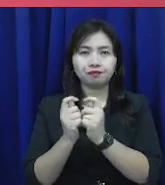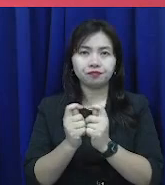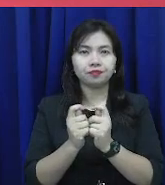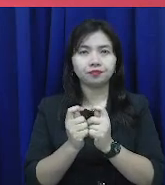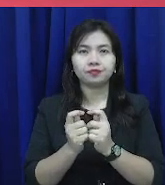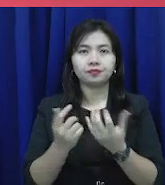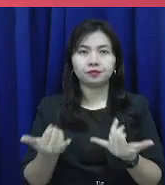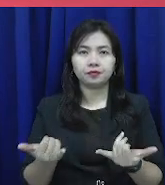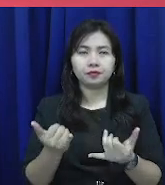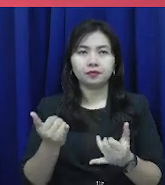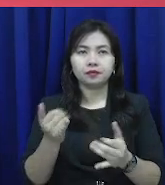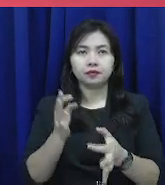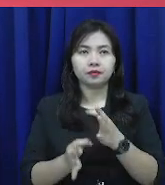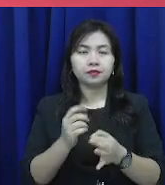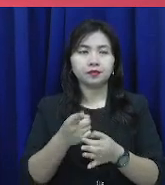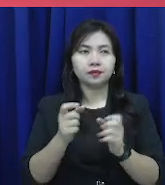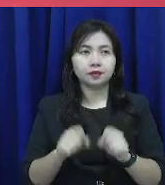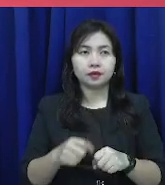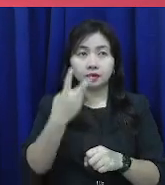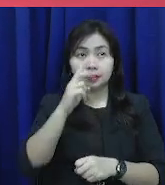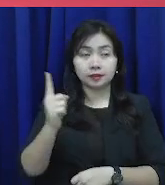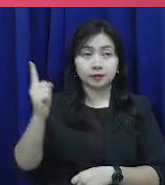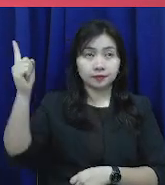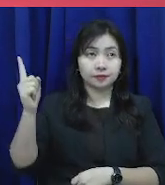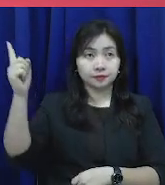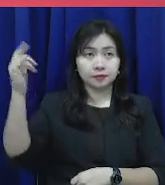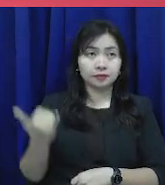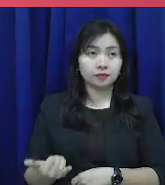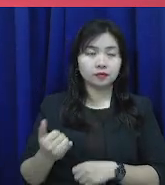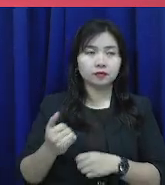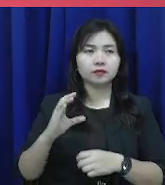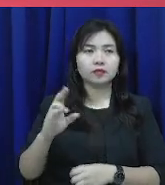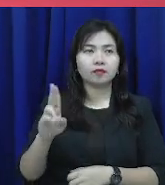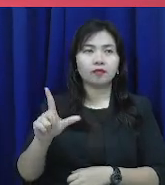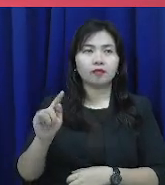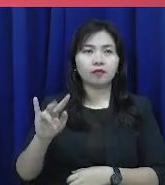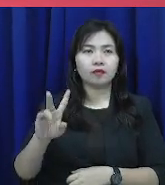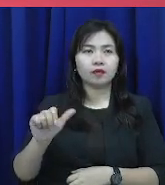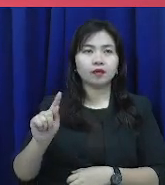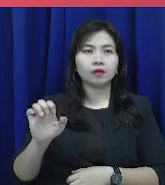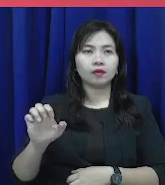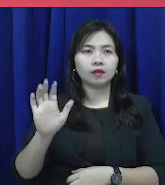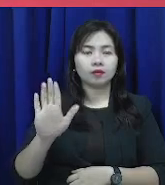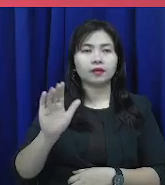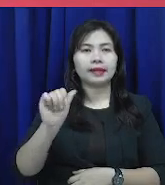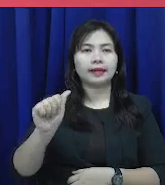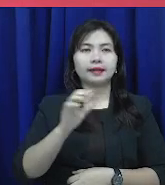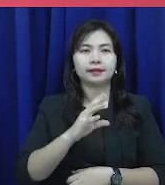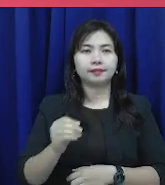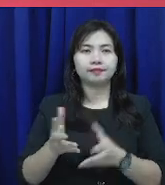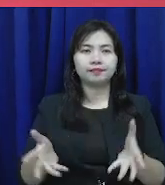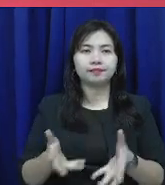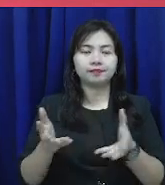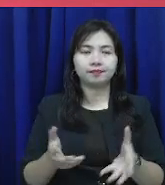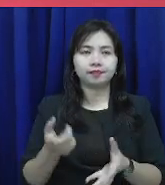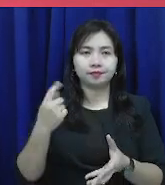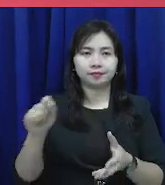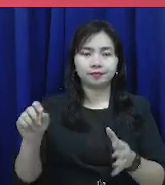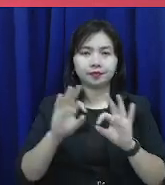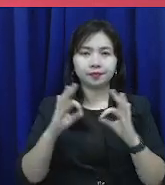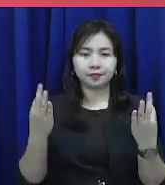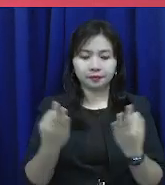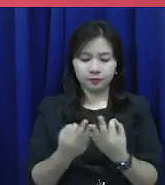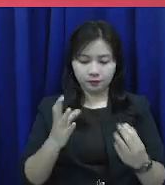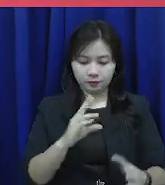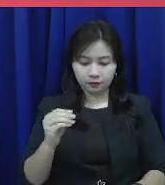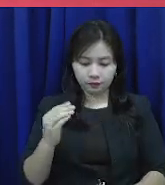kaya nga if you can see sa ating background nakalagay po diyan cultivate yourself and motivate the family you see So last time po pinag-uusapan natin